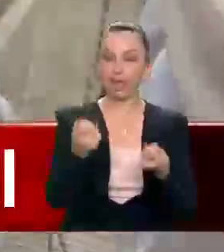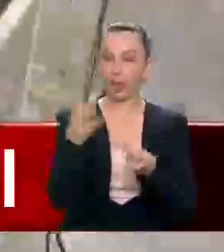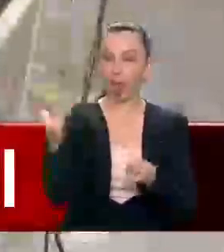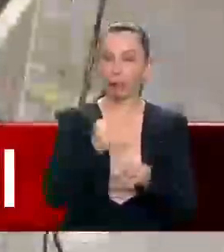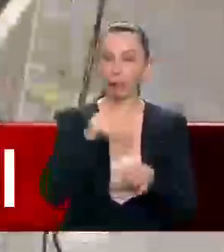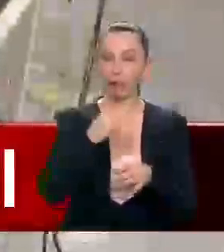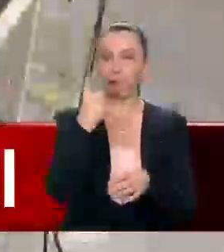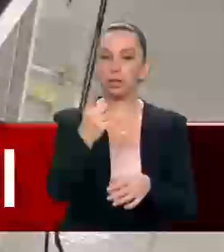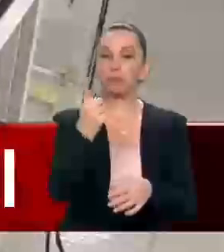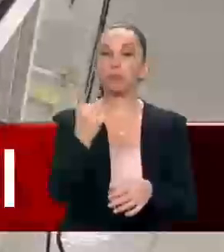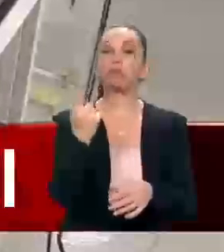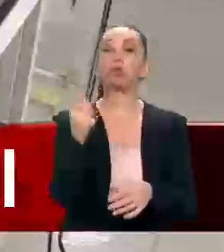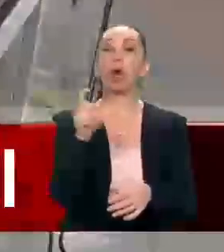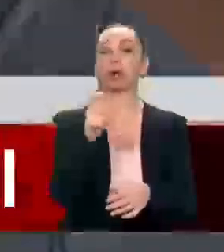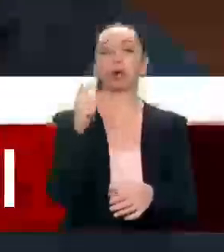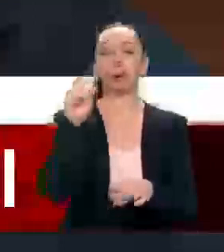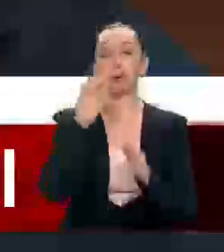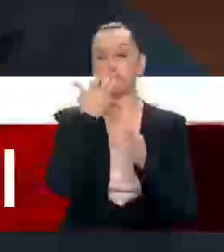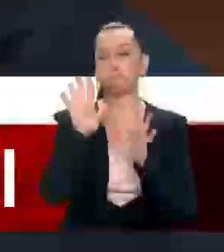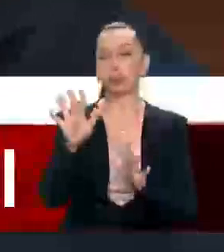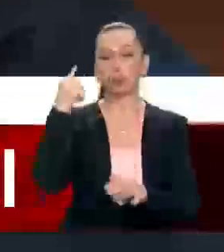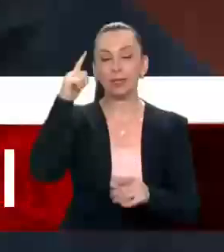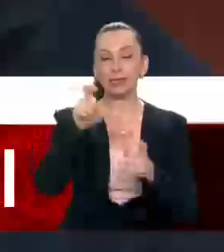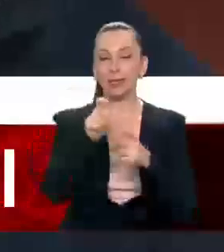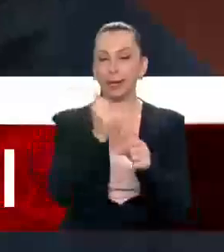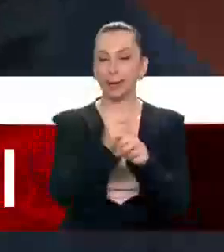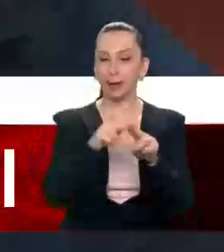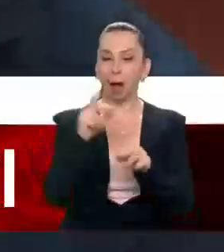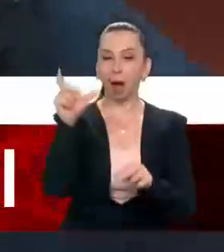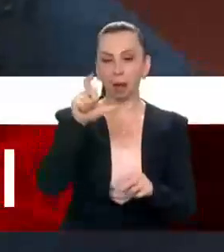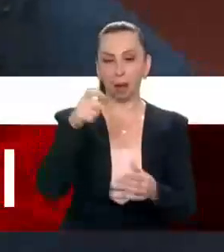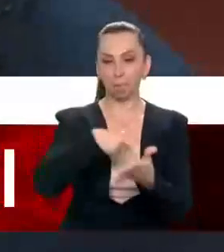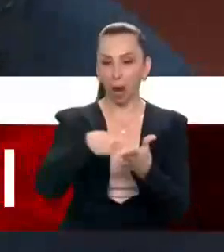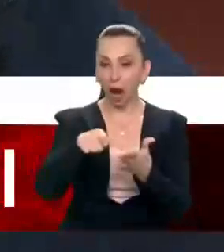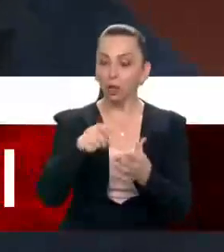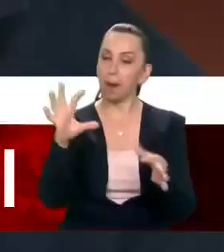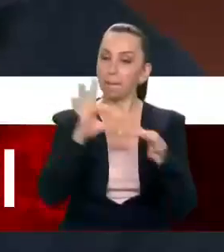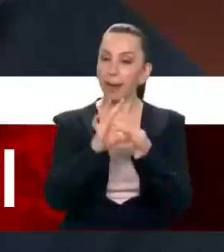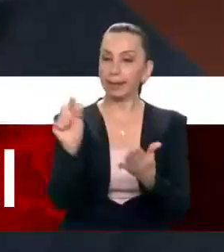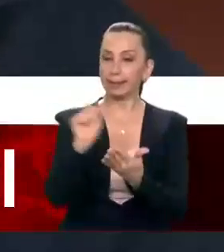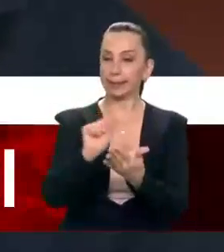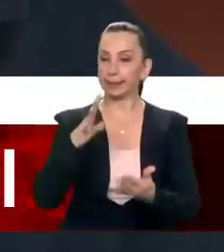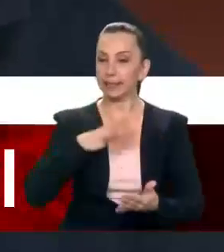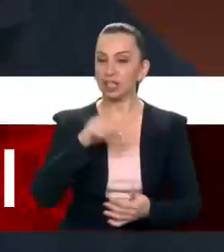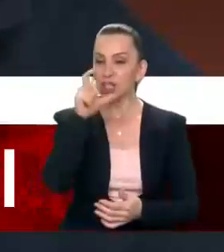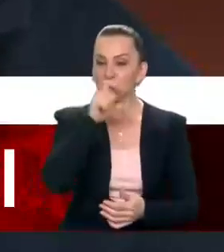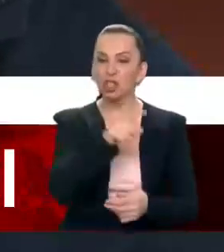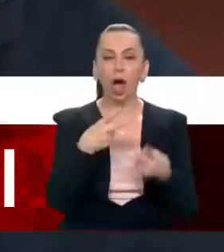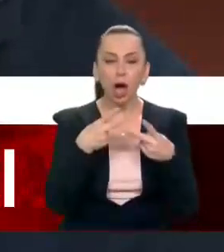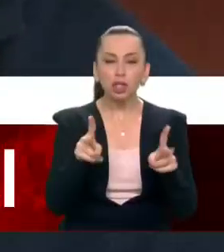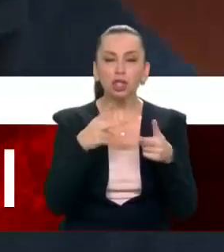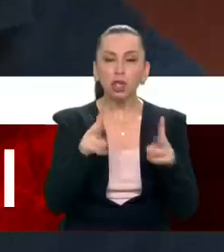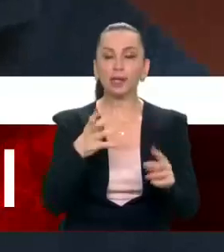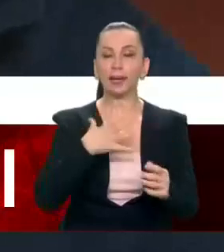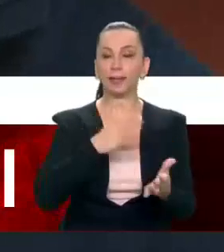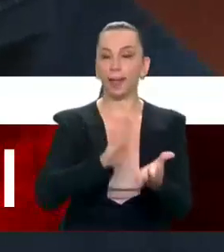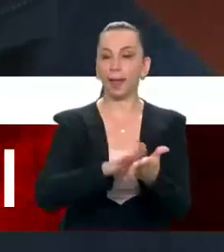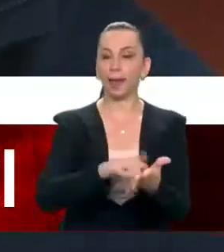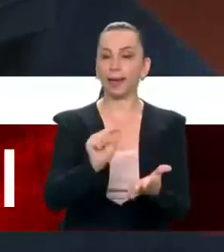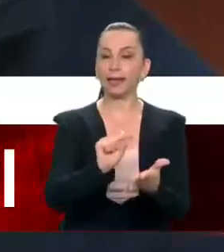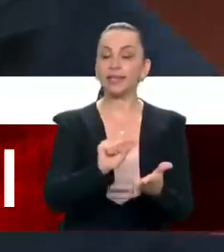bir bir buçuk ay beklemeyi düşünüyor SGK'dan aylık bağlatabilir yazısı isteyebilirler ve işçiden de açık açık kendi el yazısıyla